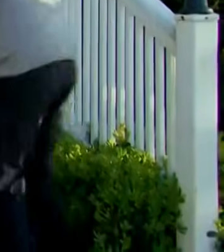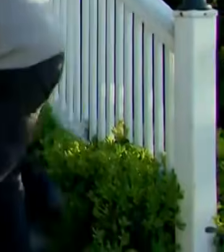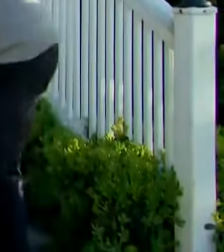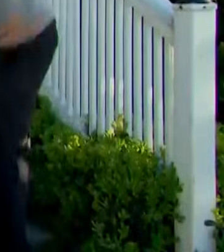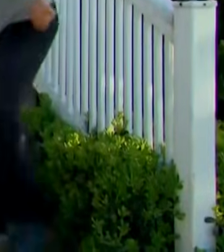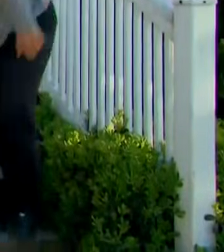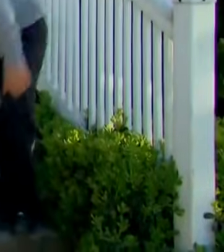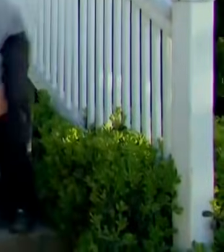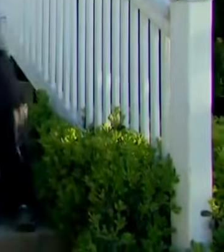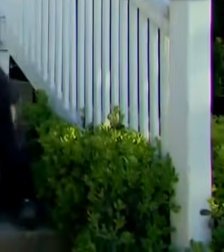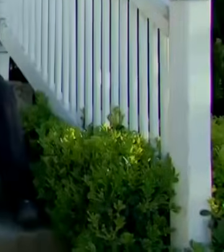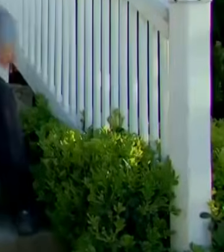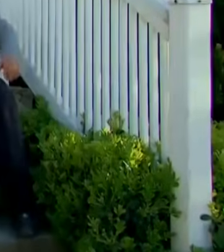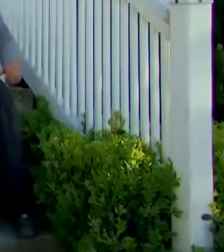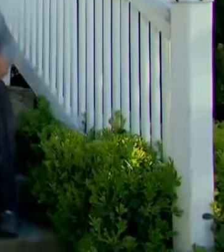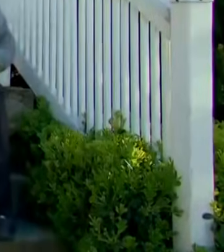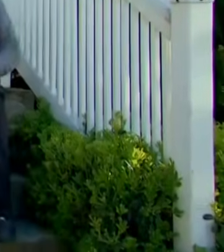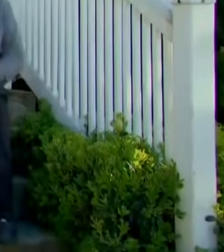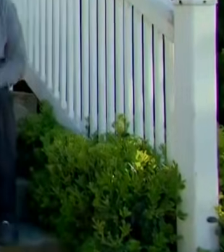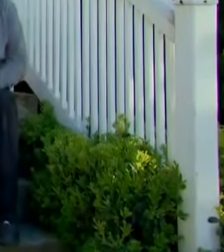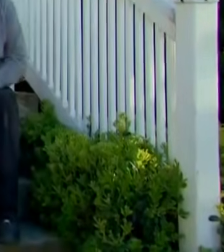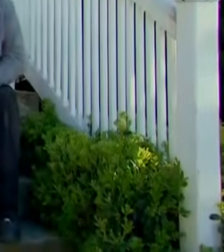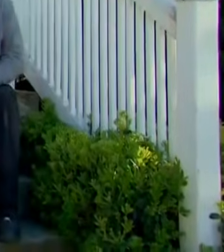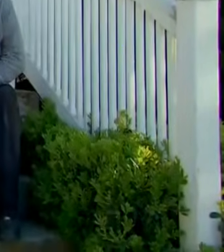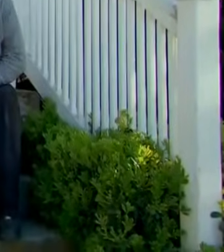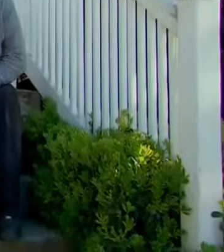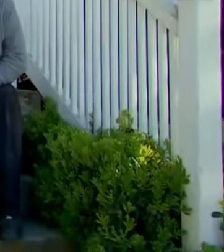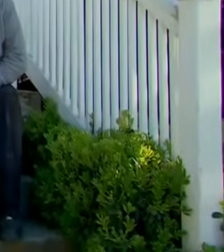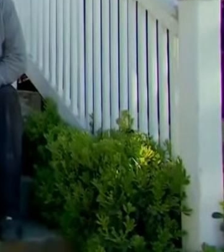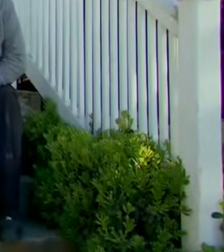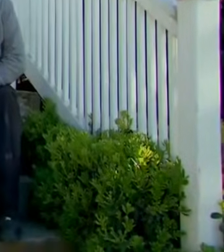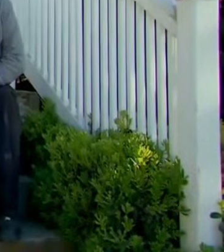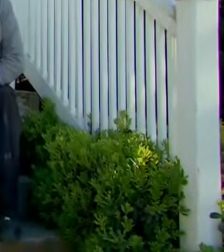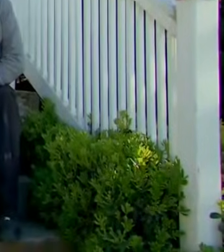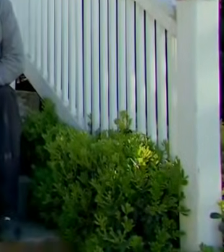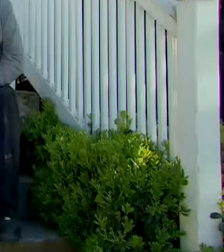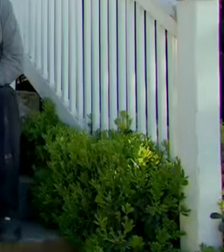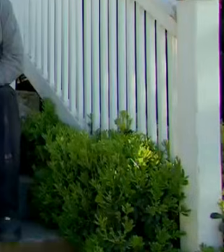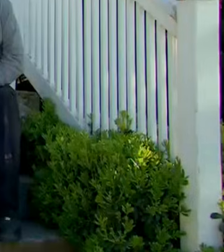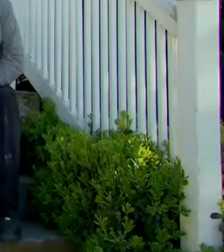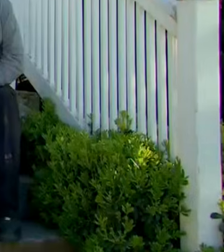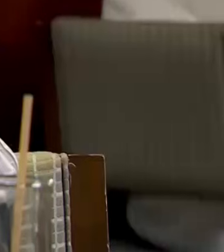Garaja inen merdivenlerin ortasına oturup elini çenesine dayadı. Sürpriz ne olabilir diye kara kara düşünüyor.